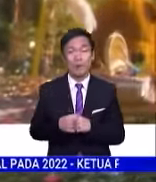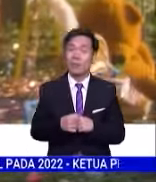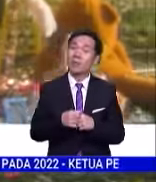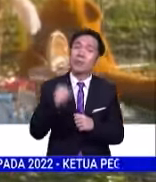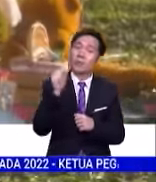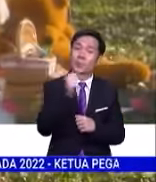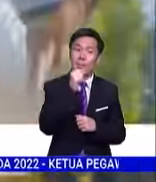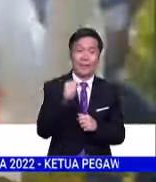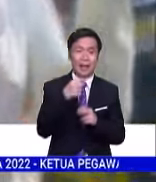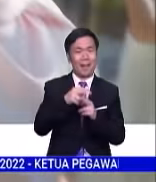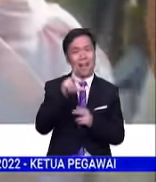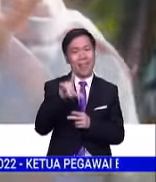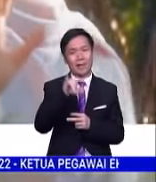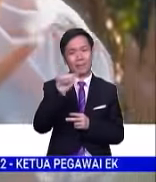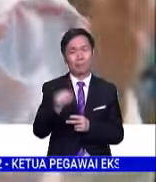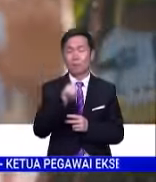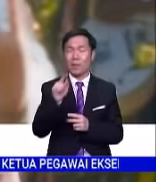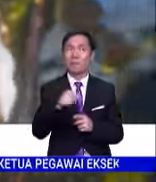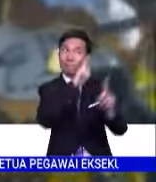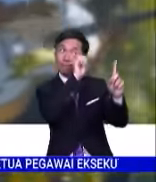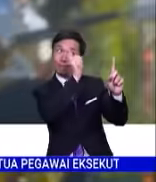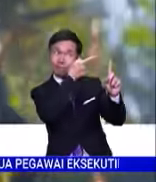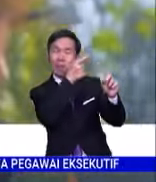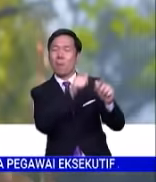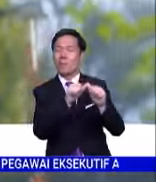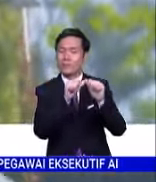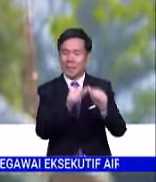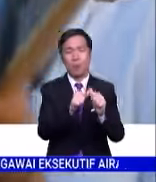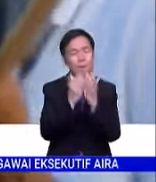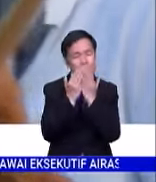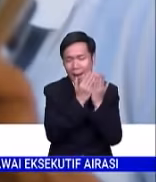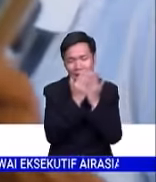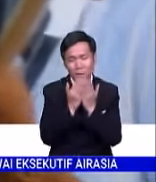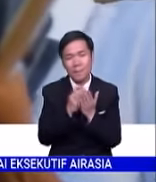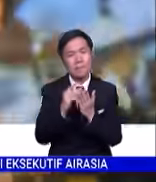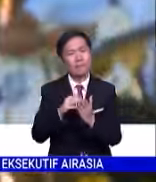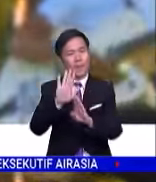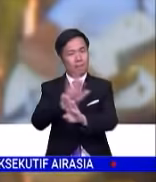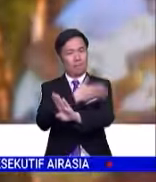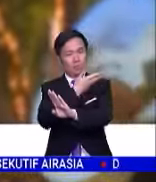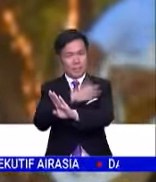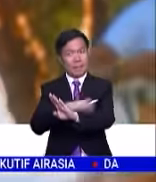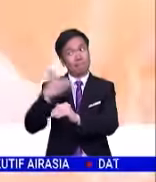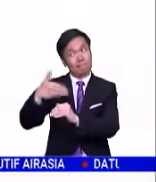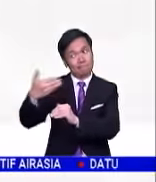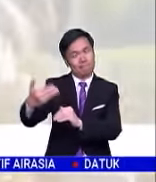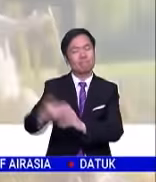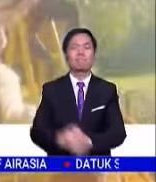hiburan, Lia tidak pernah melupakan hasrat untuk menyambung pengajian dalam bidang muzik.